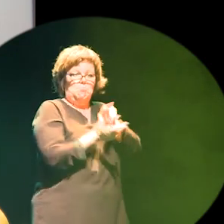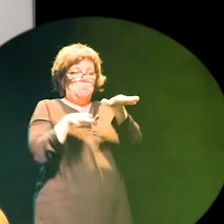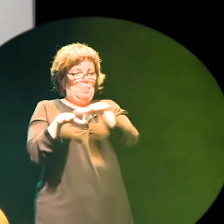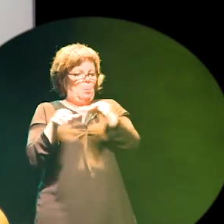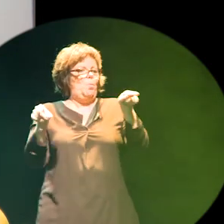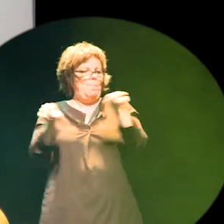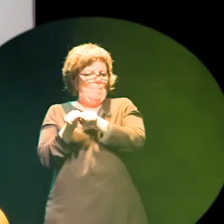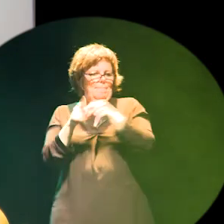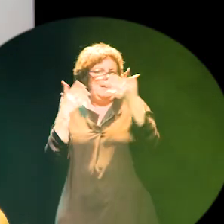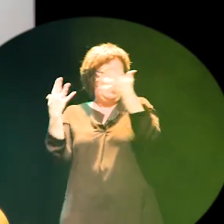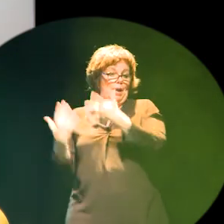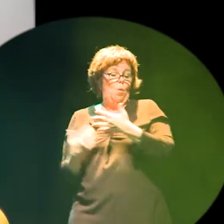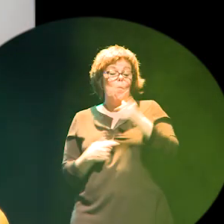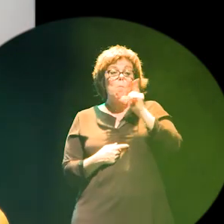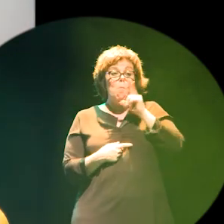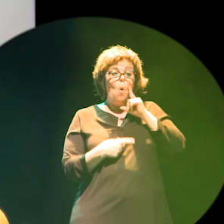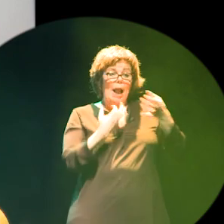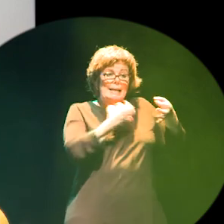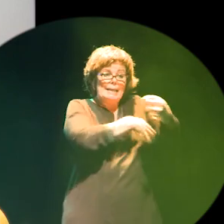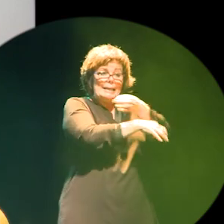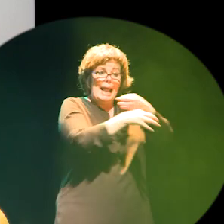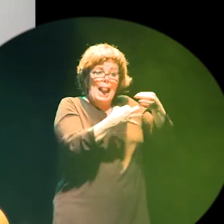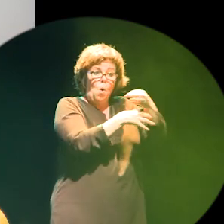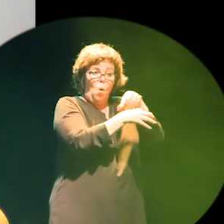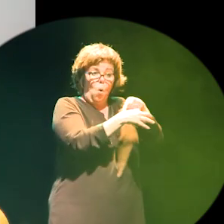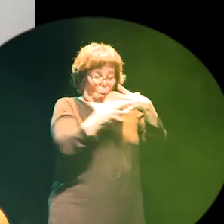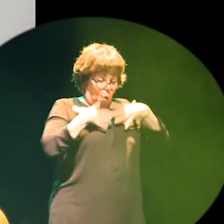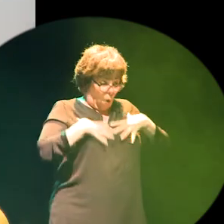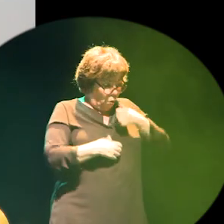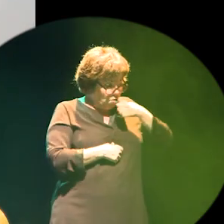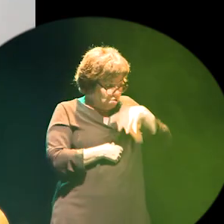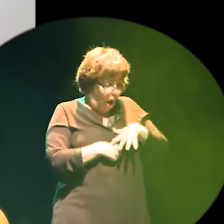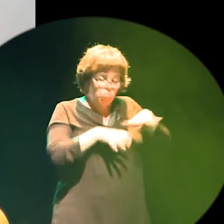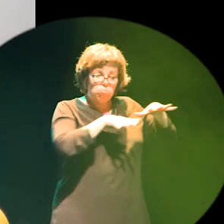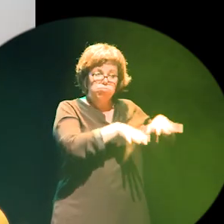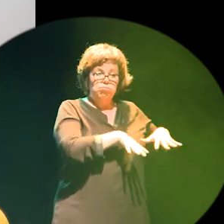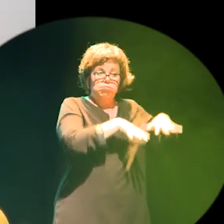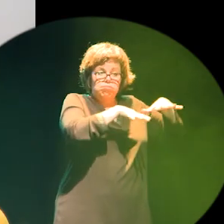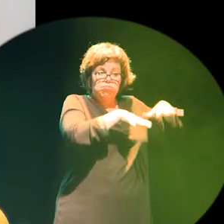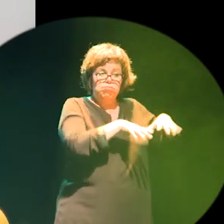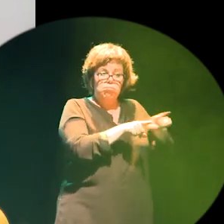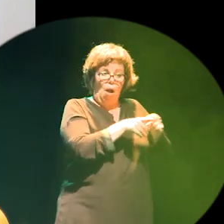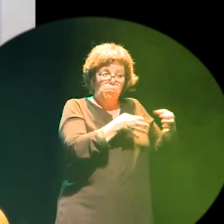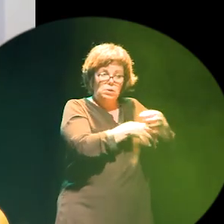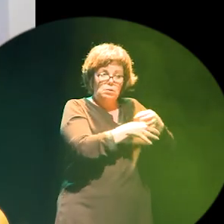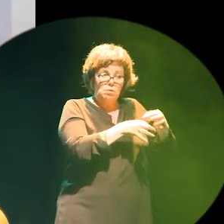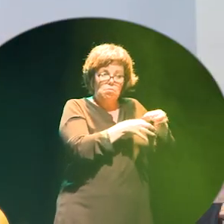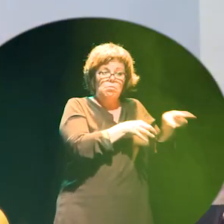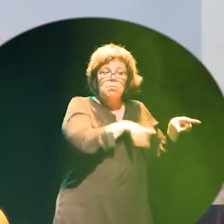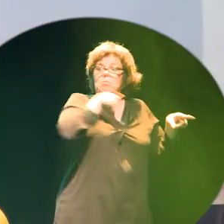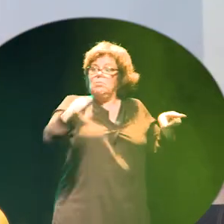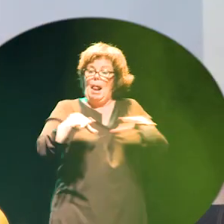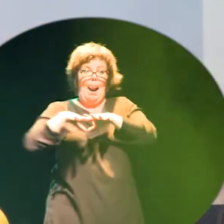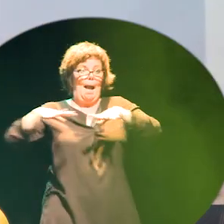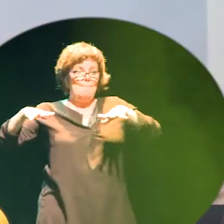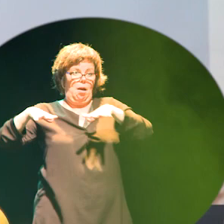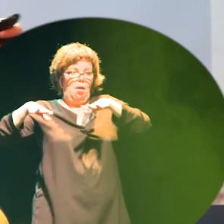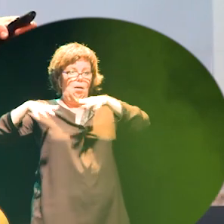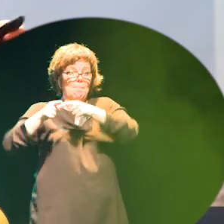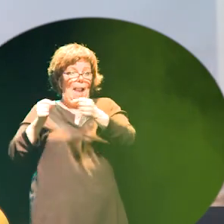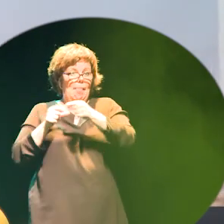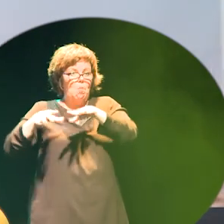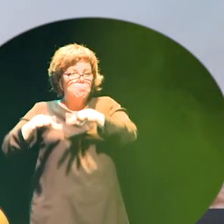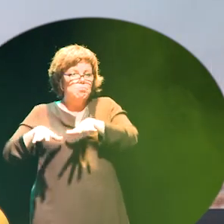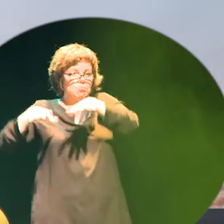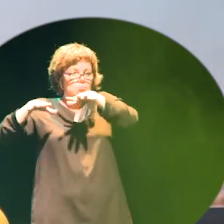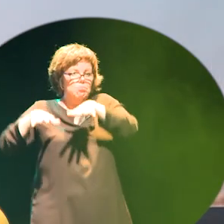organismes ou des micro-organismes en suspension dans l'eau de mer. On peut appliquer la technologie au milieu marin. Ainsi, depuis